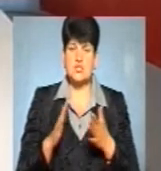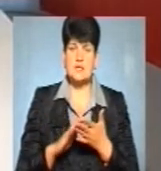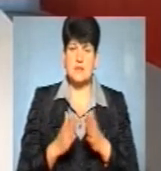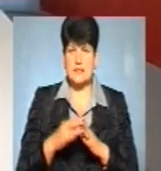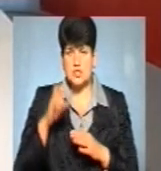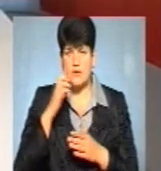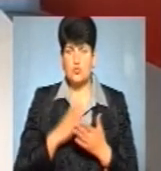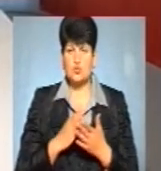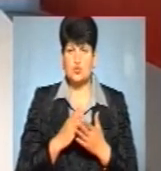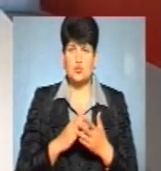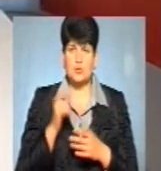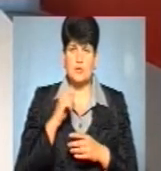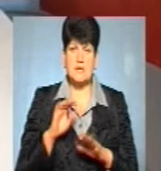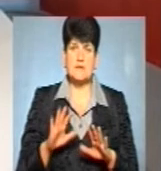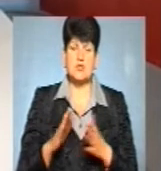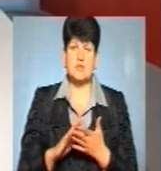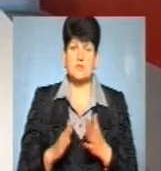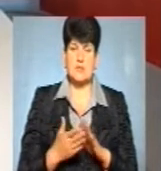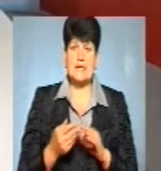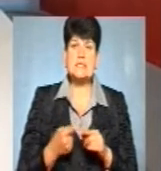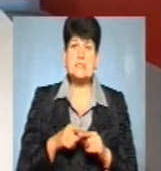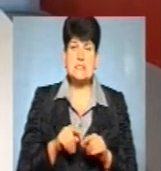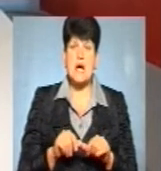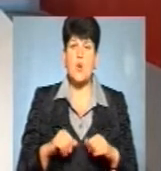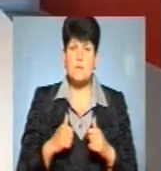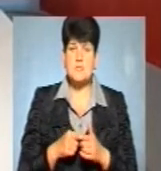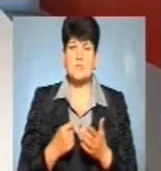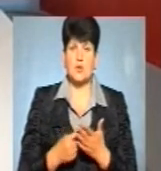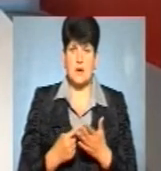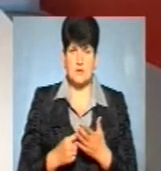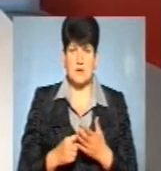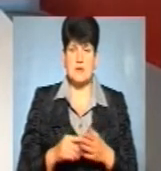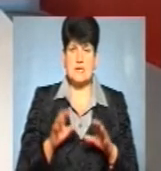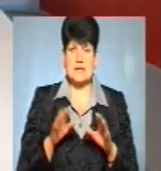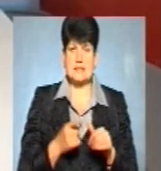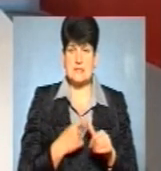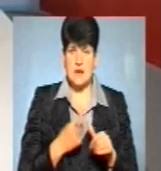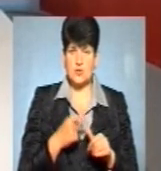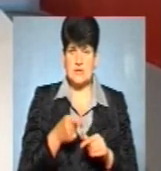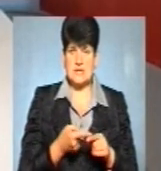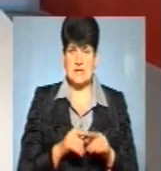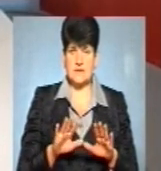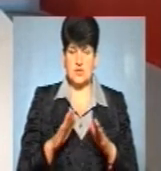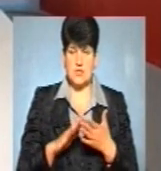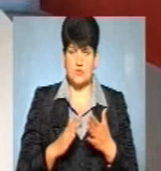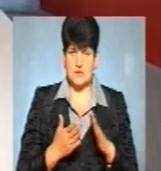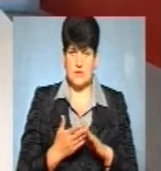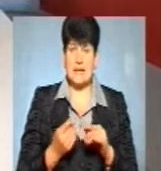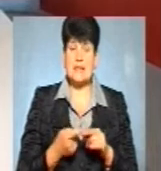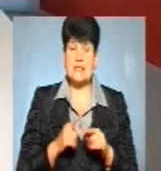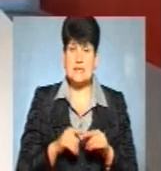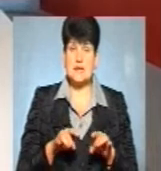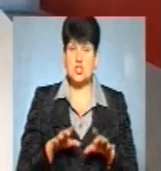України з надзвичайних ситуацій. Саме ця комісія підтверджувала статус тої надзвичайної ситуації. І саме рішення такої